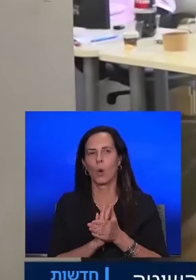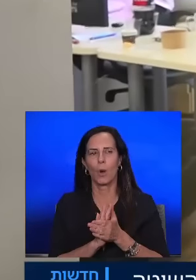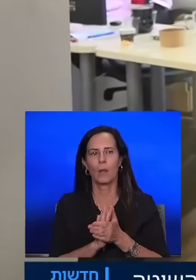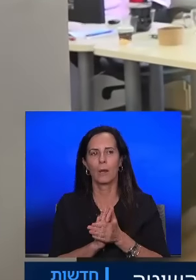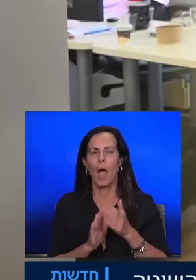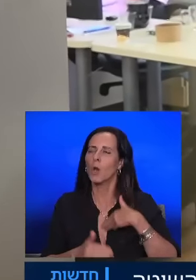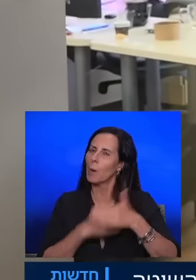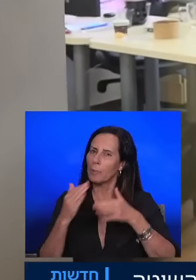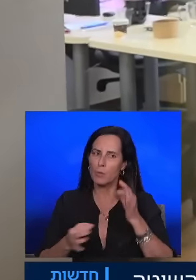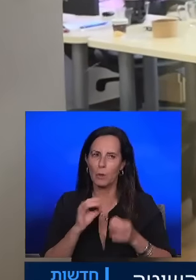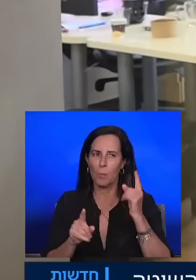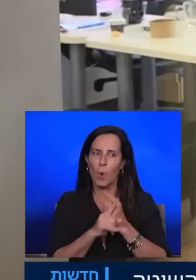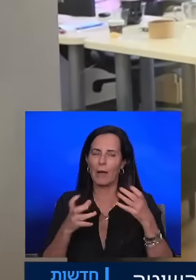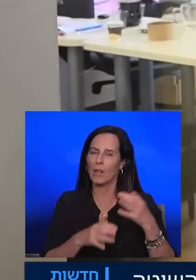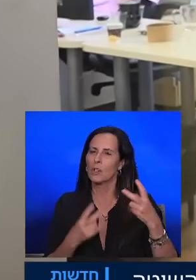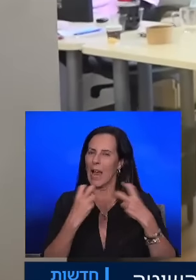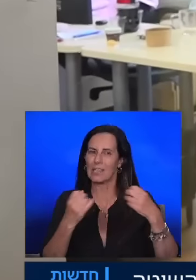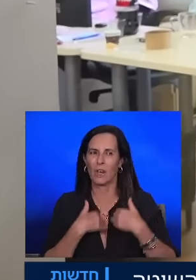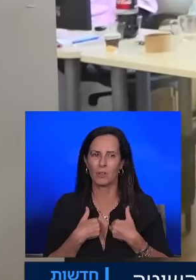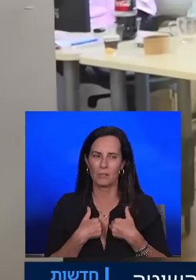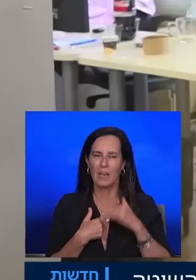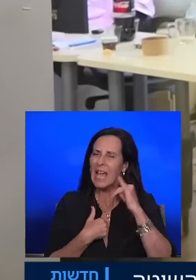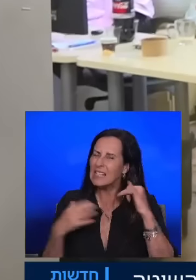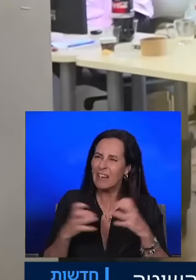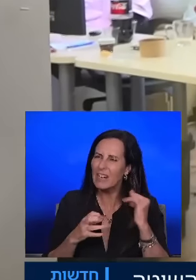אנחנו בהליך משפטים מול חברה שהקצה אותו. איזה חברה? רגע,